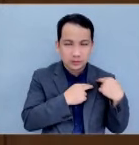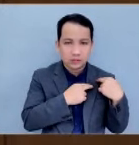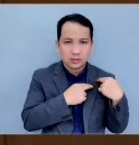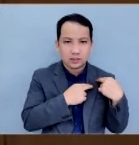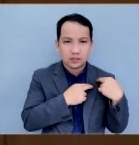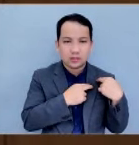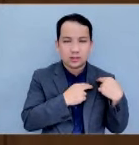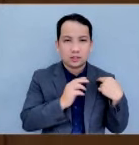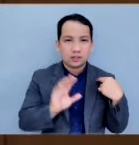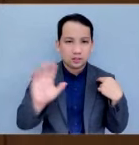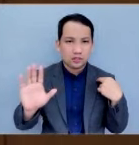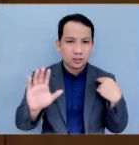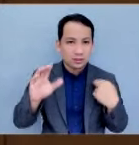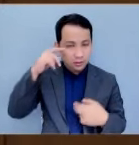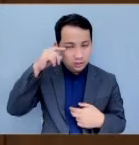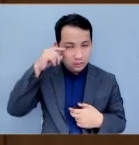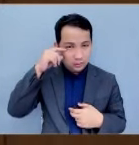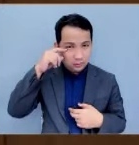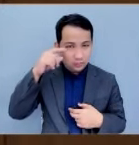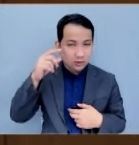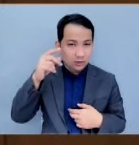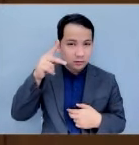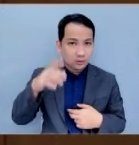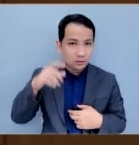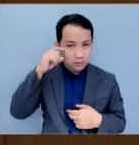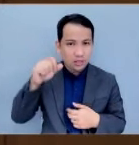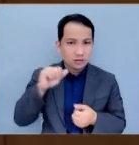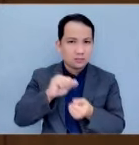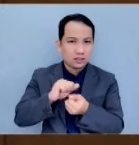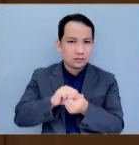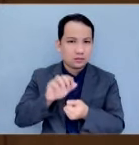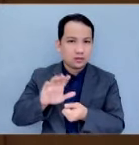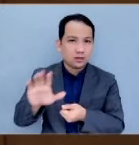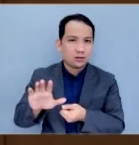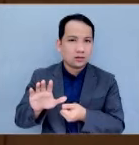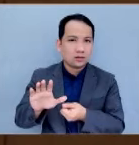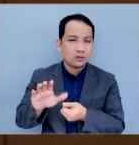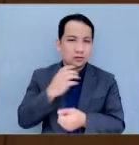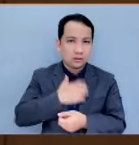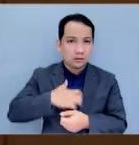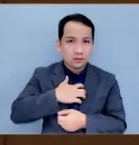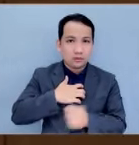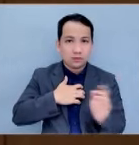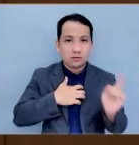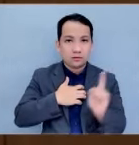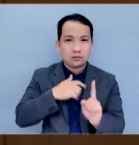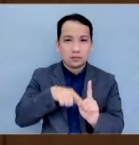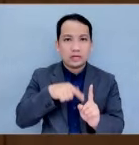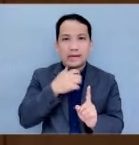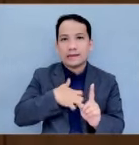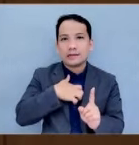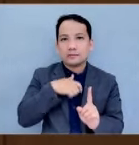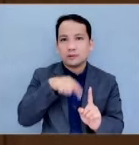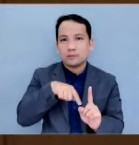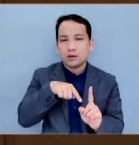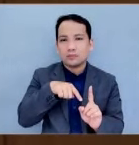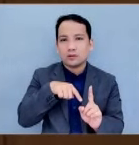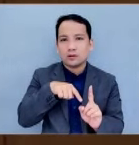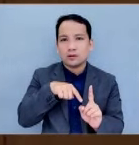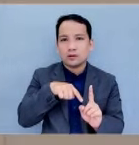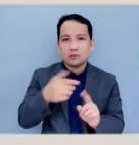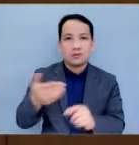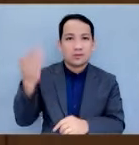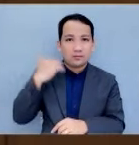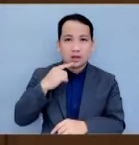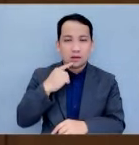si Pastor Apollo Kibuloy at ang kanyang mga kasama sa isang complainant po, sa isa pong nagre-reklamong nung panahon na yun ay menor de